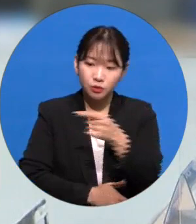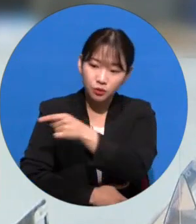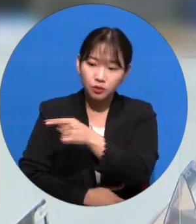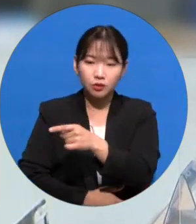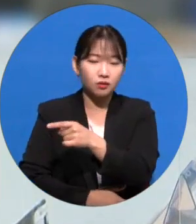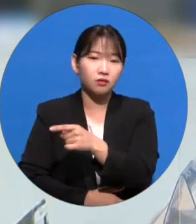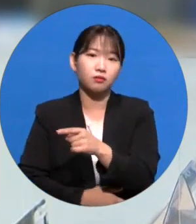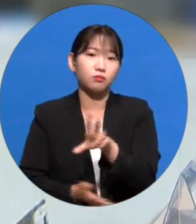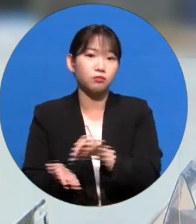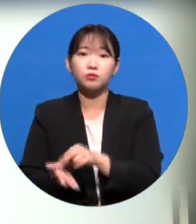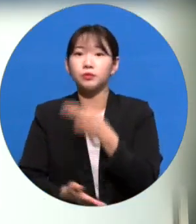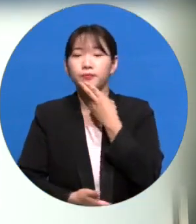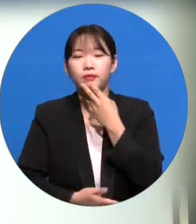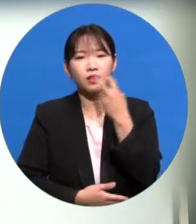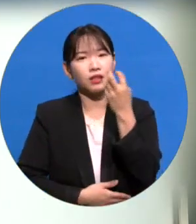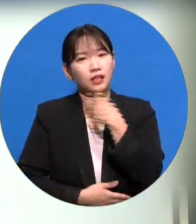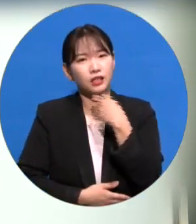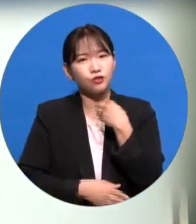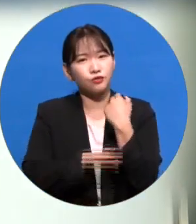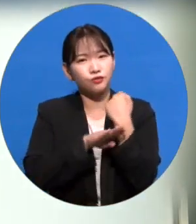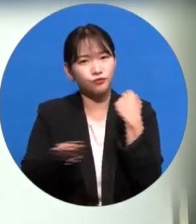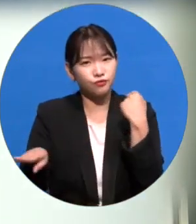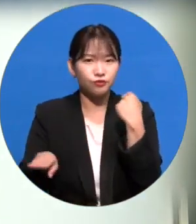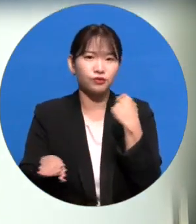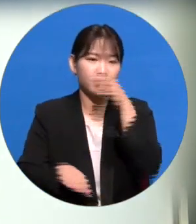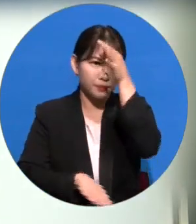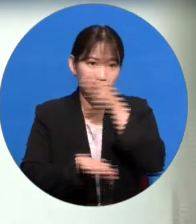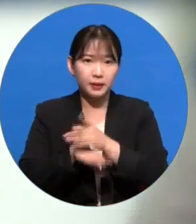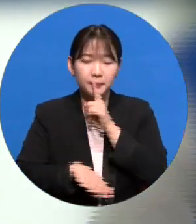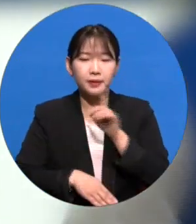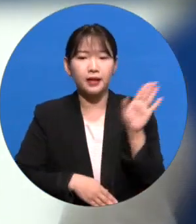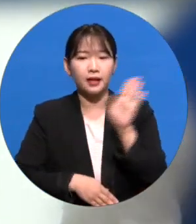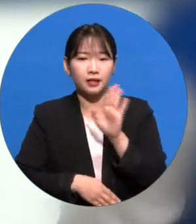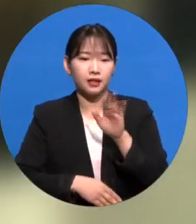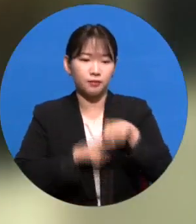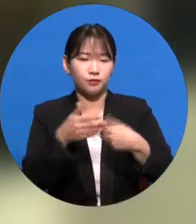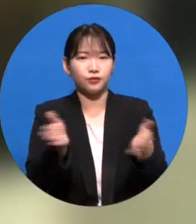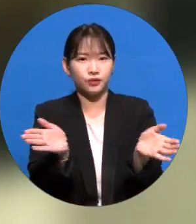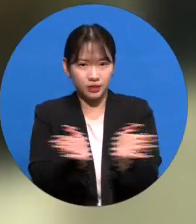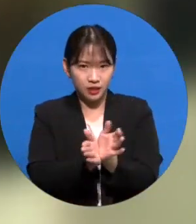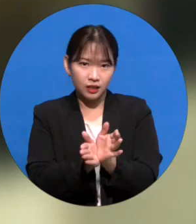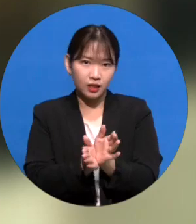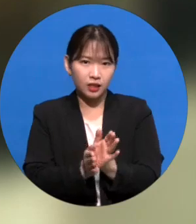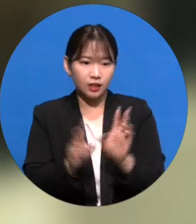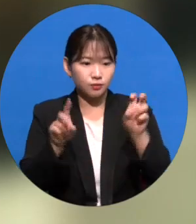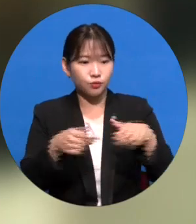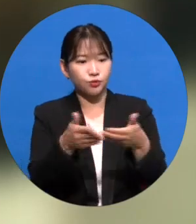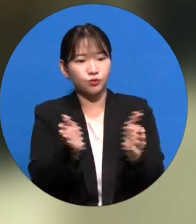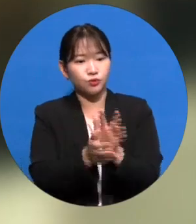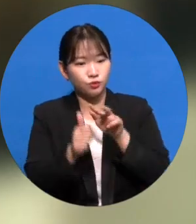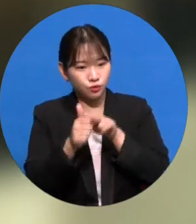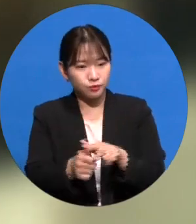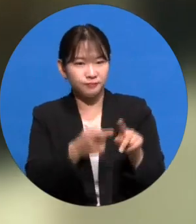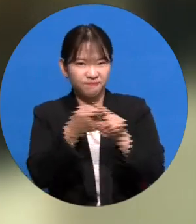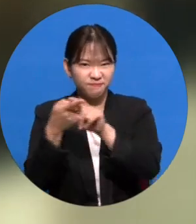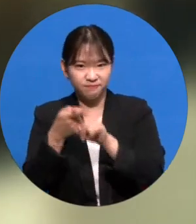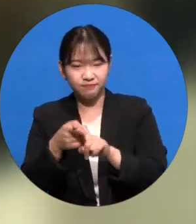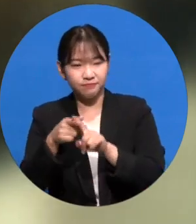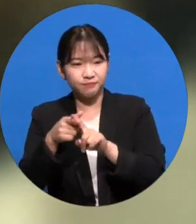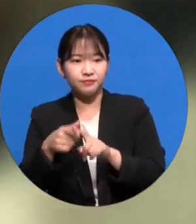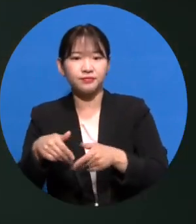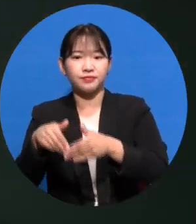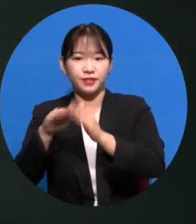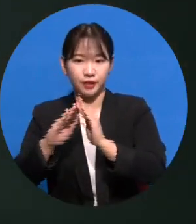않는 이중잣대. 사과에 인색한 더불어민주당에 맞서 무소속 후보들의 연합 전선이 꾸려지는